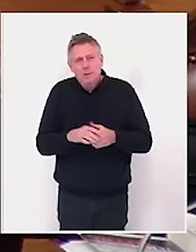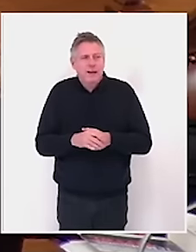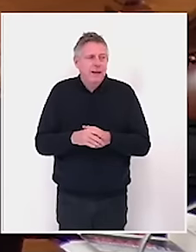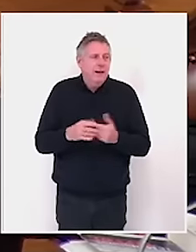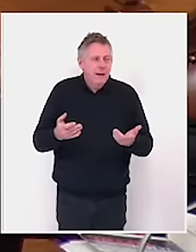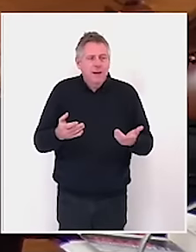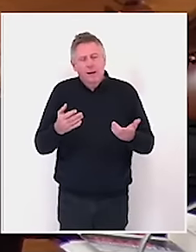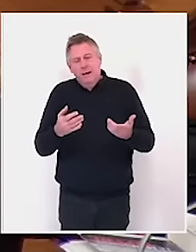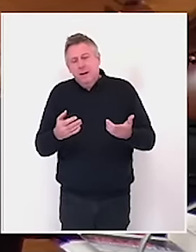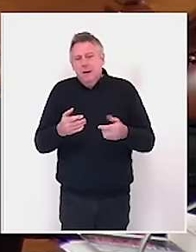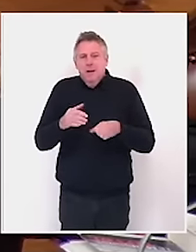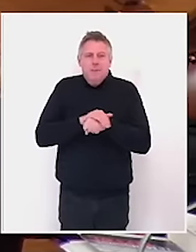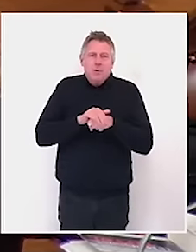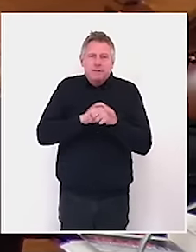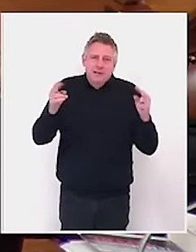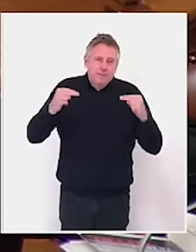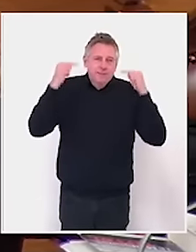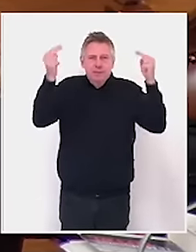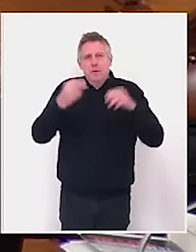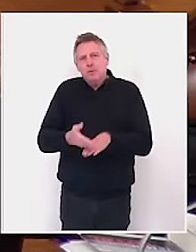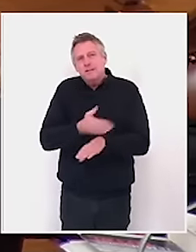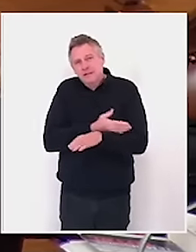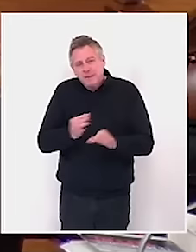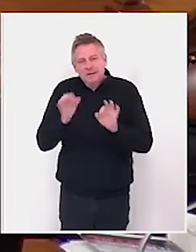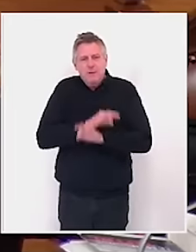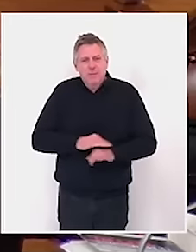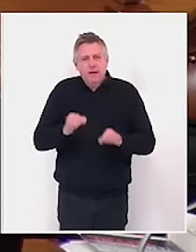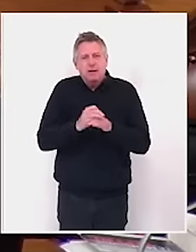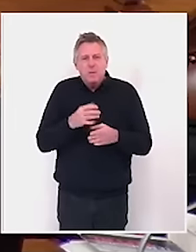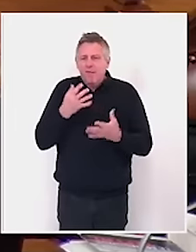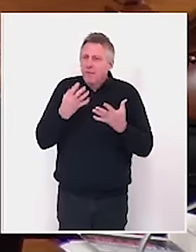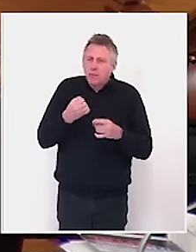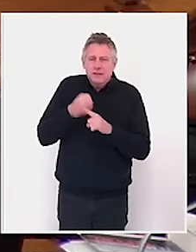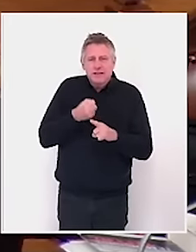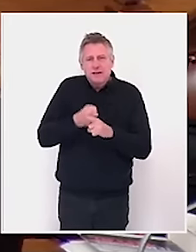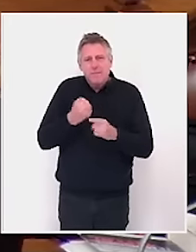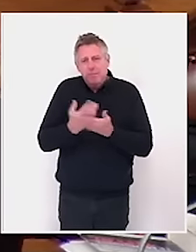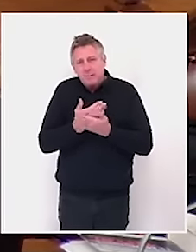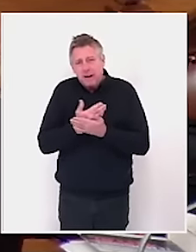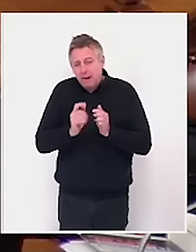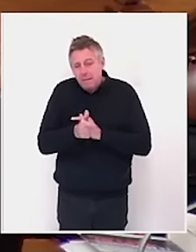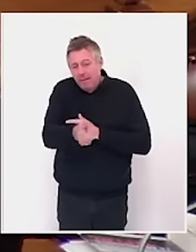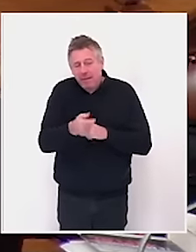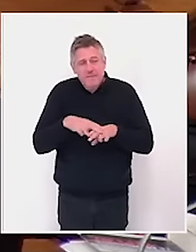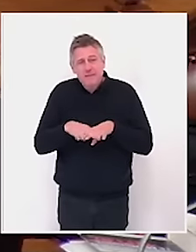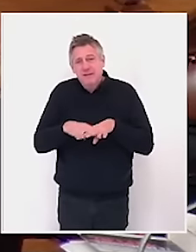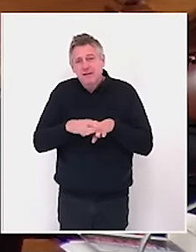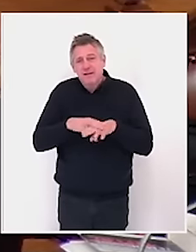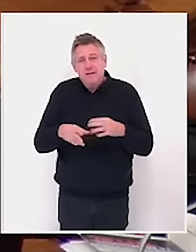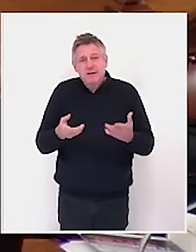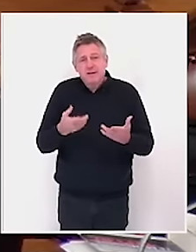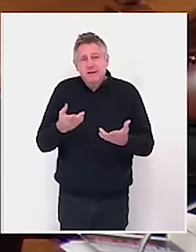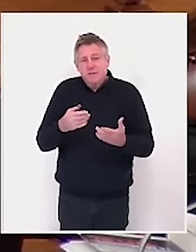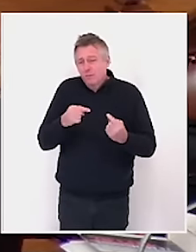qu'on est contre, qu'il n'y a pas de politique ambitieuse, il n'y a pas d'anticipation, il n'y a pas de volonté de préparer la suite. Et voilà, ça mériterait